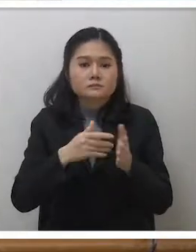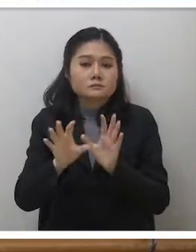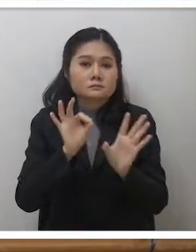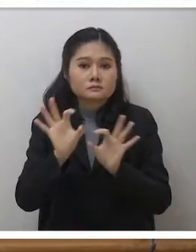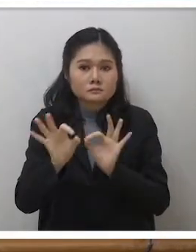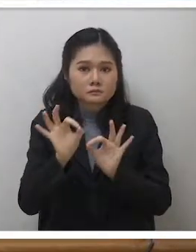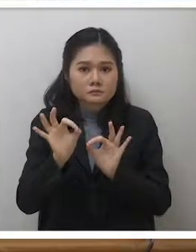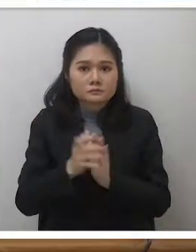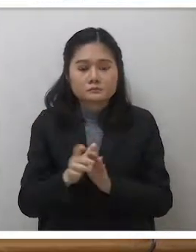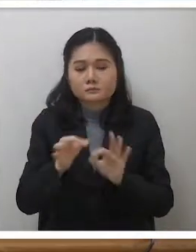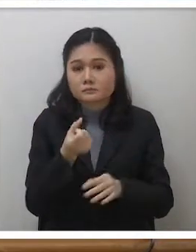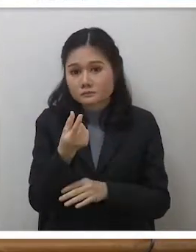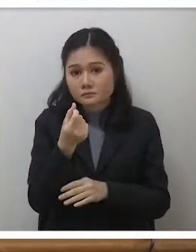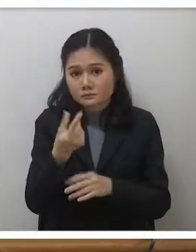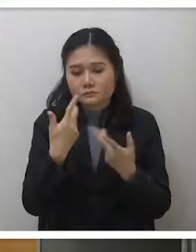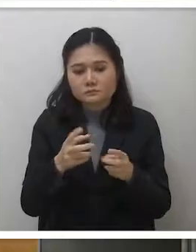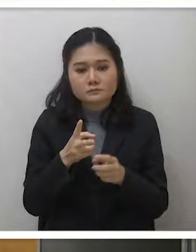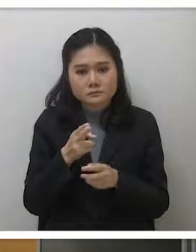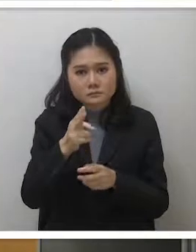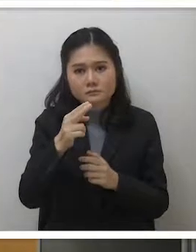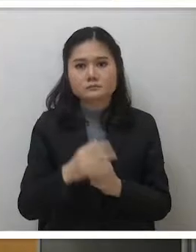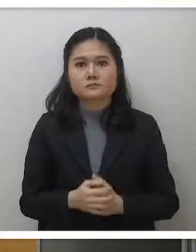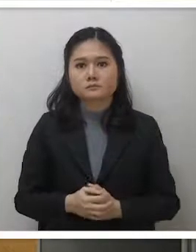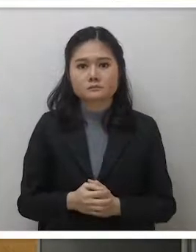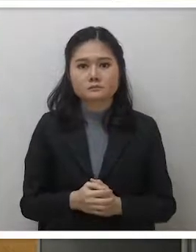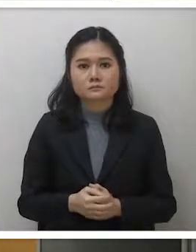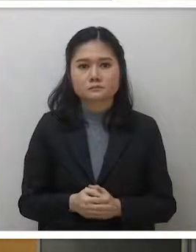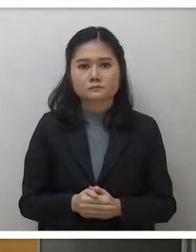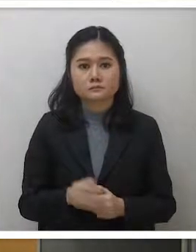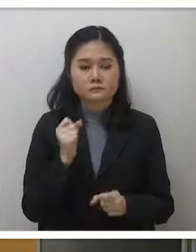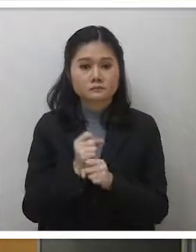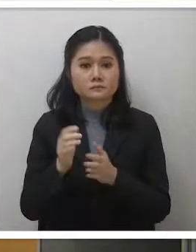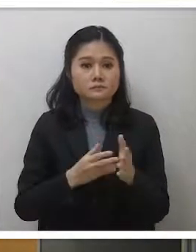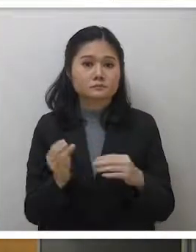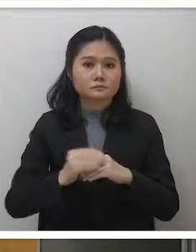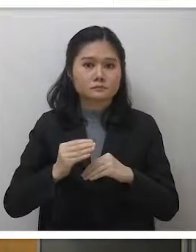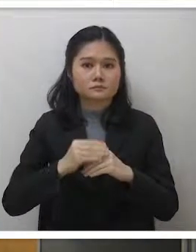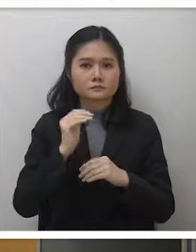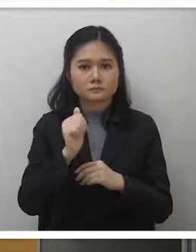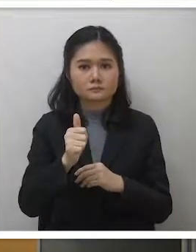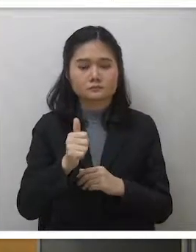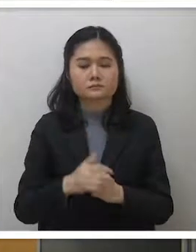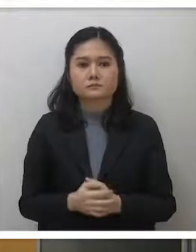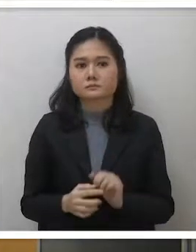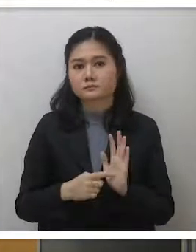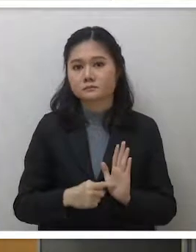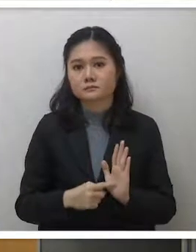มันสีสดหน่อยแล้วก็มาตัดแล้วก็สามารถเติมสีได้นะครับ